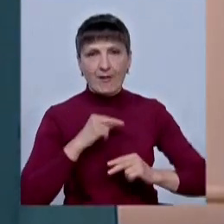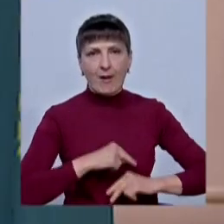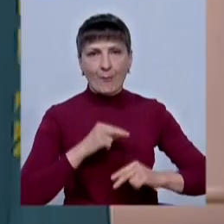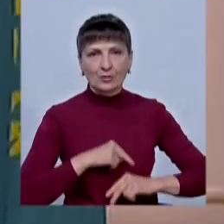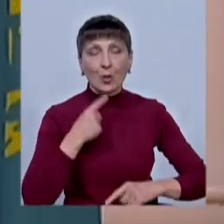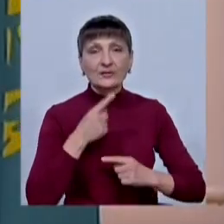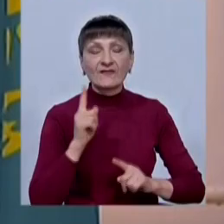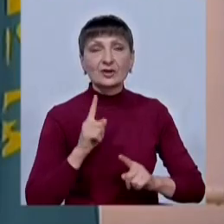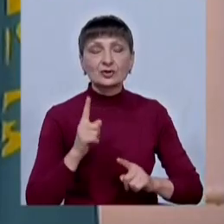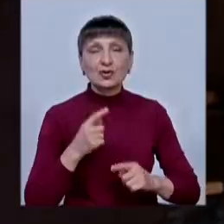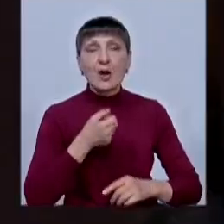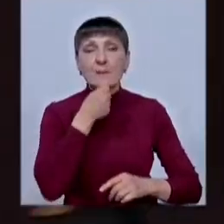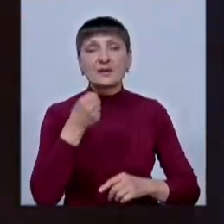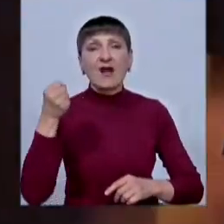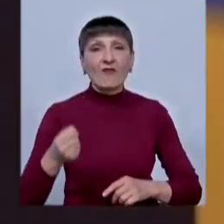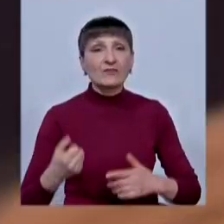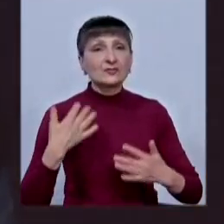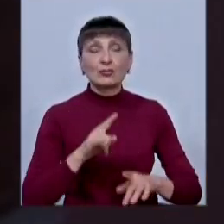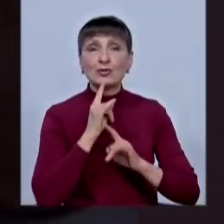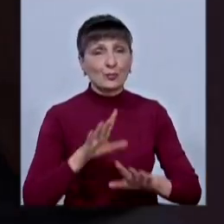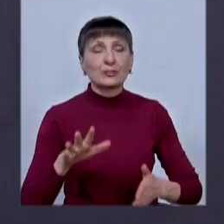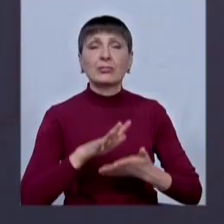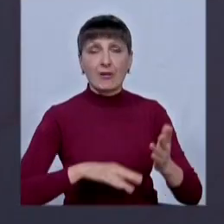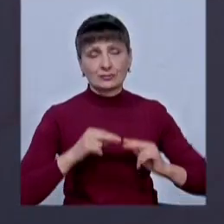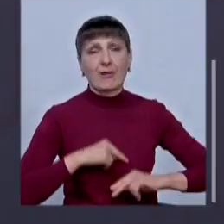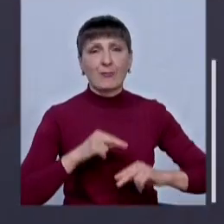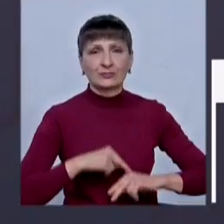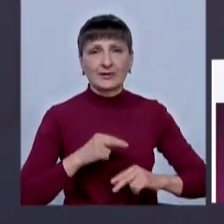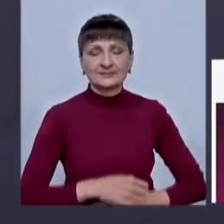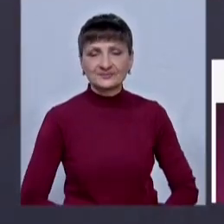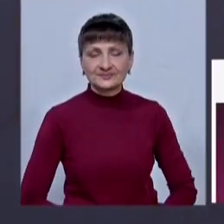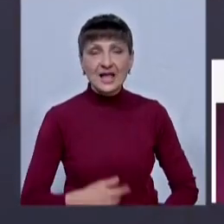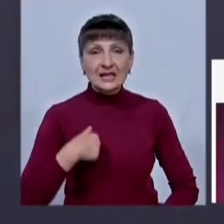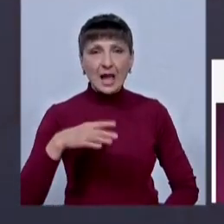признается что вешать микрофон на гвоздь он не собирается объявил